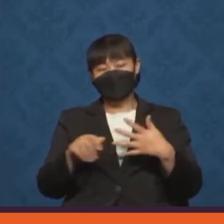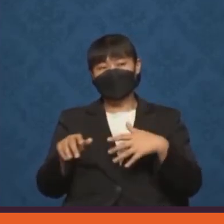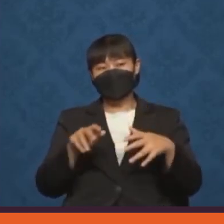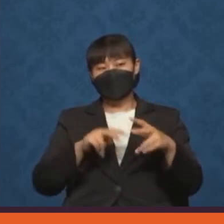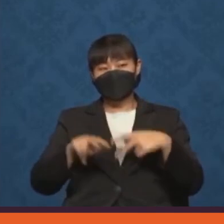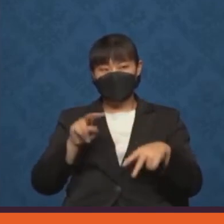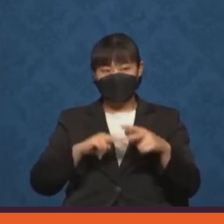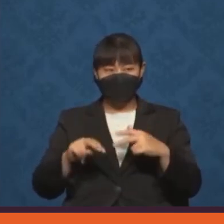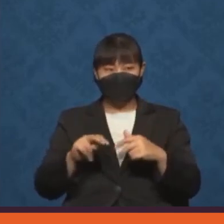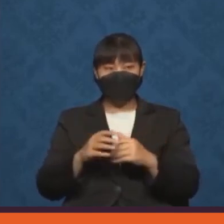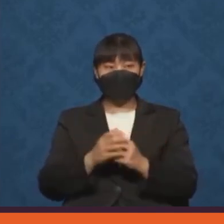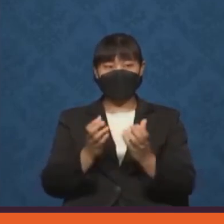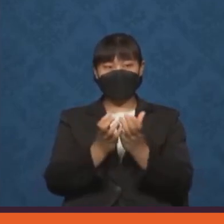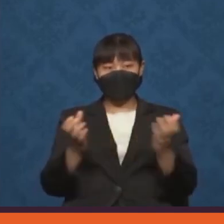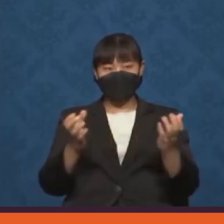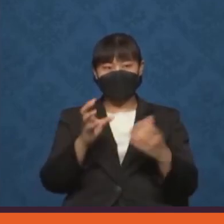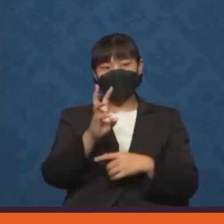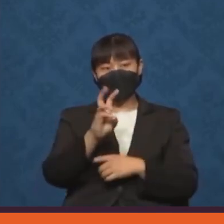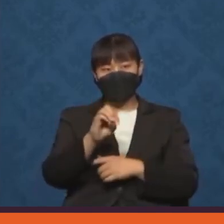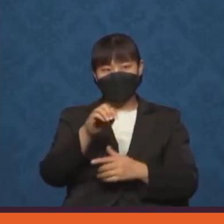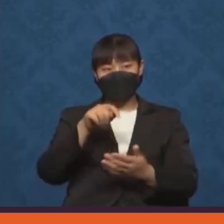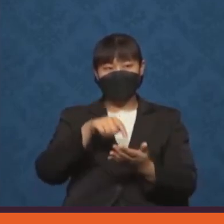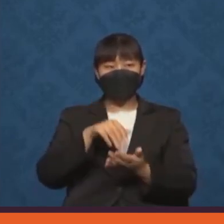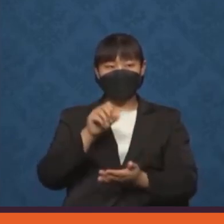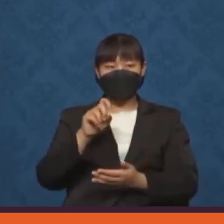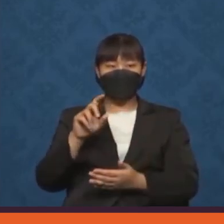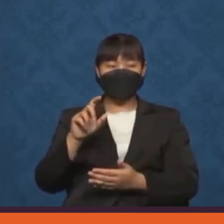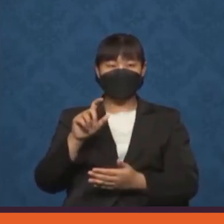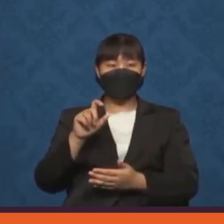นี้ก็1รวม0เช่นเดียวกันครับ